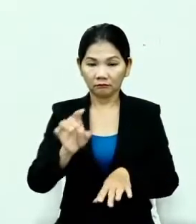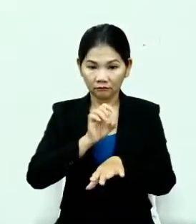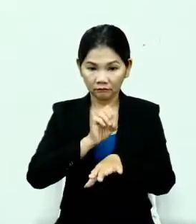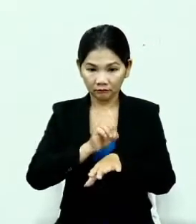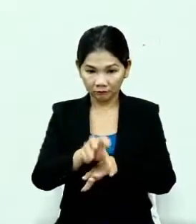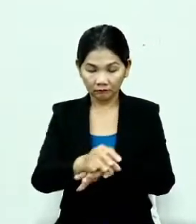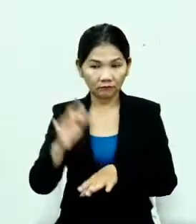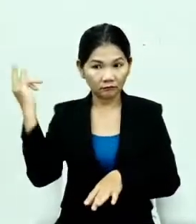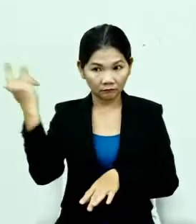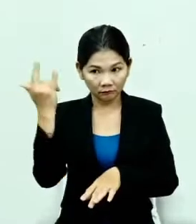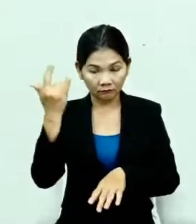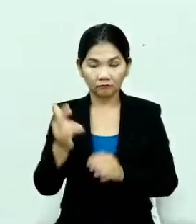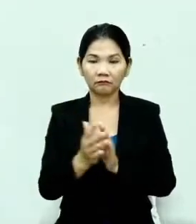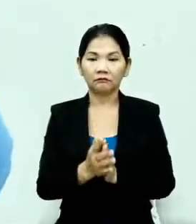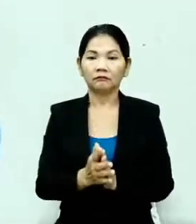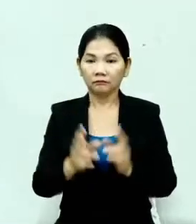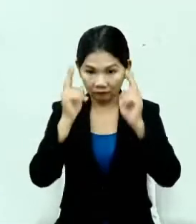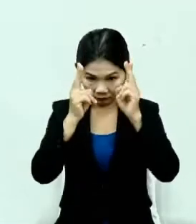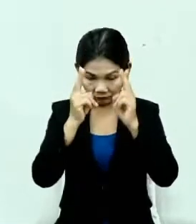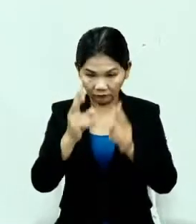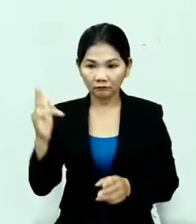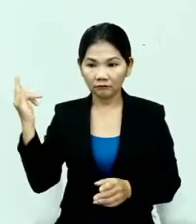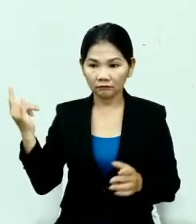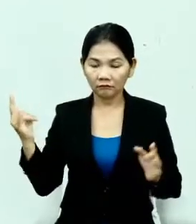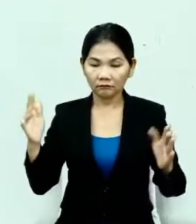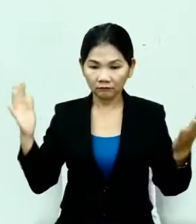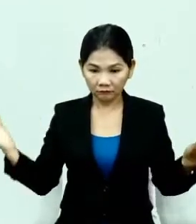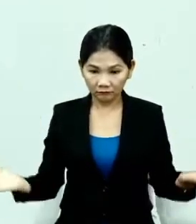khá nìa nè con. Chà, nai nóm.